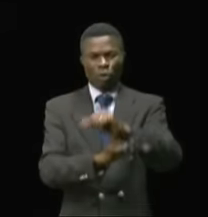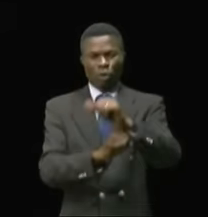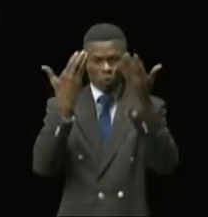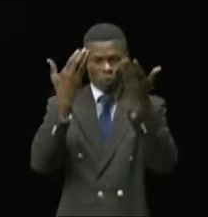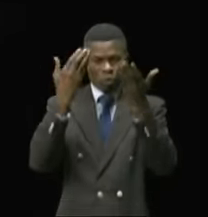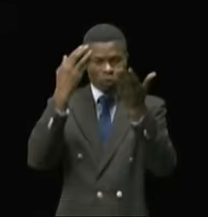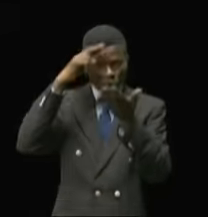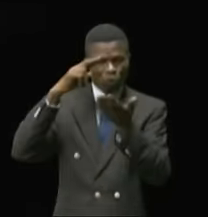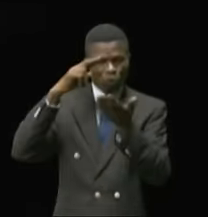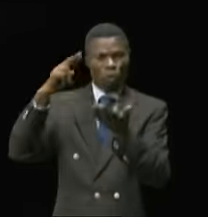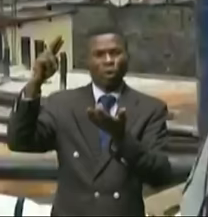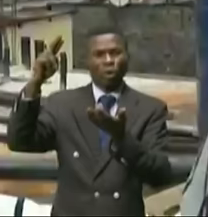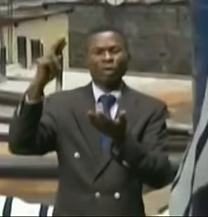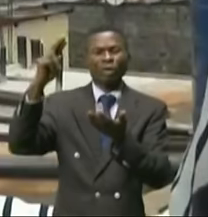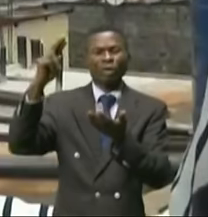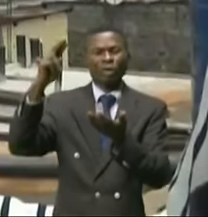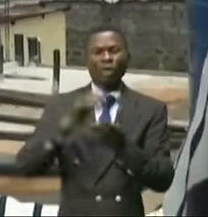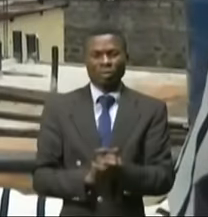études